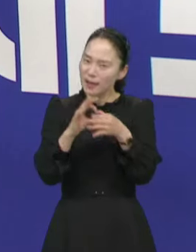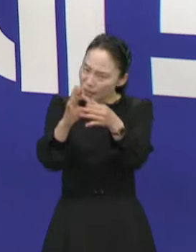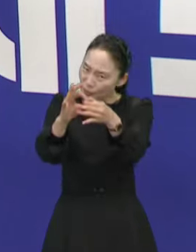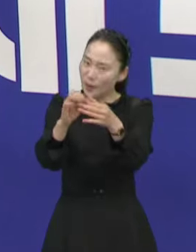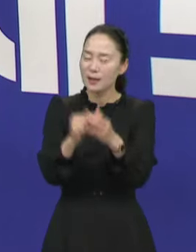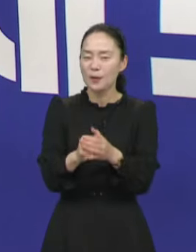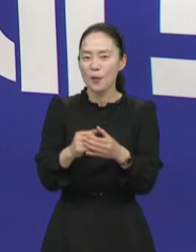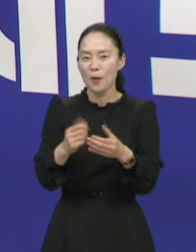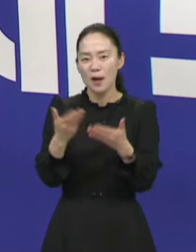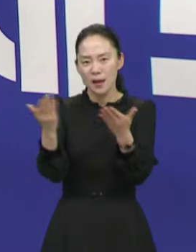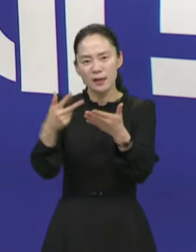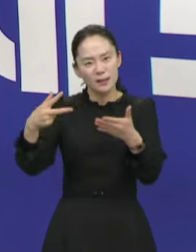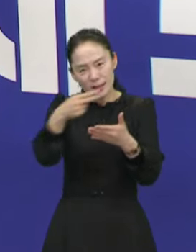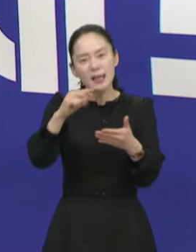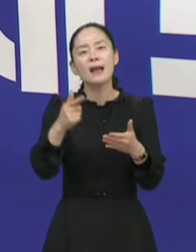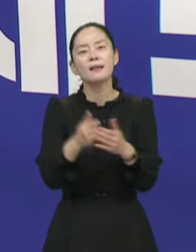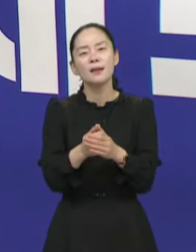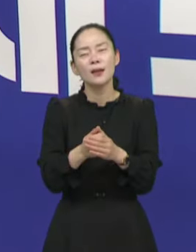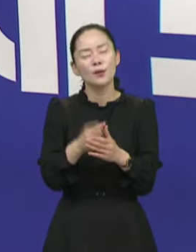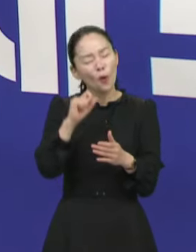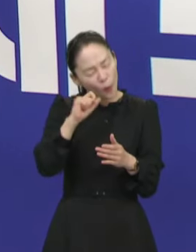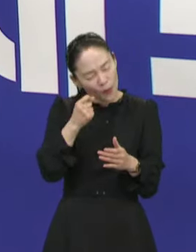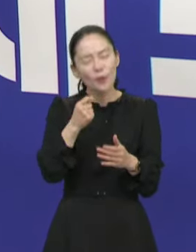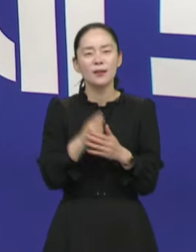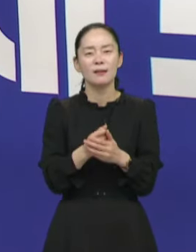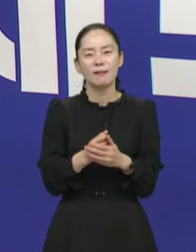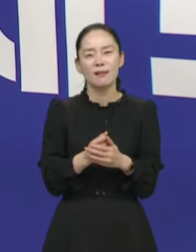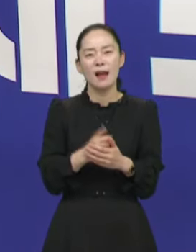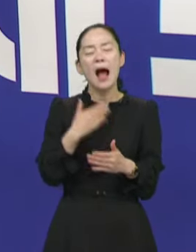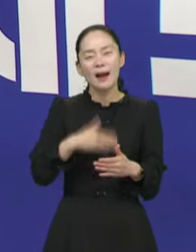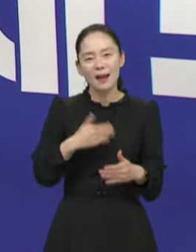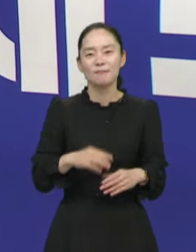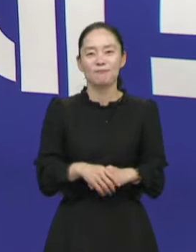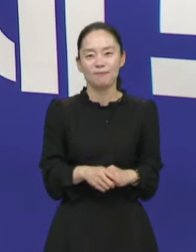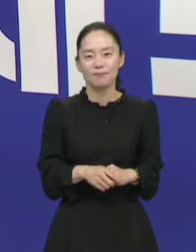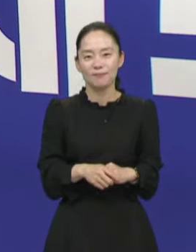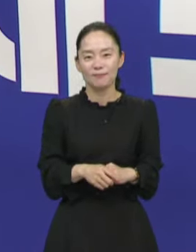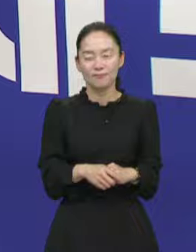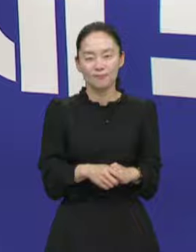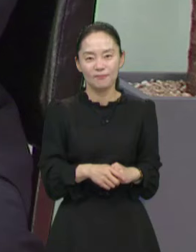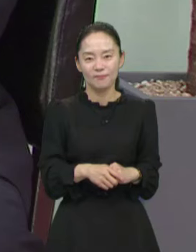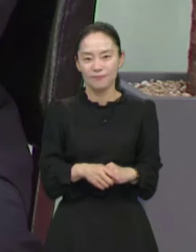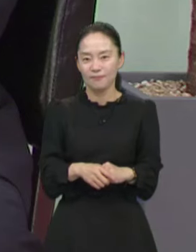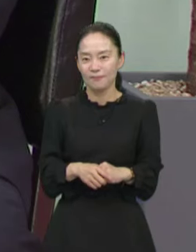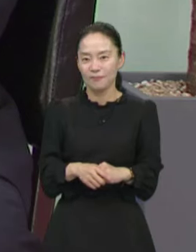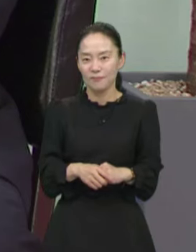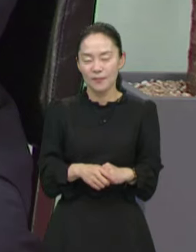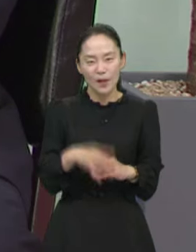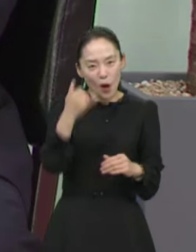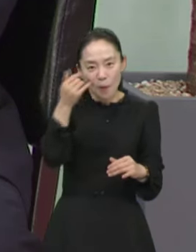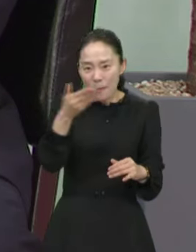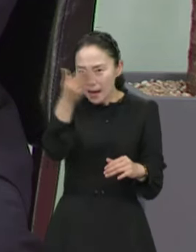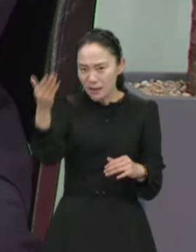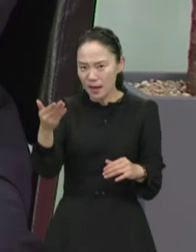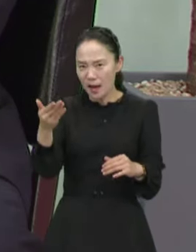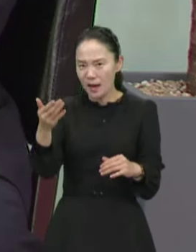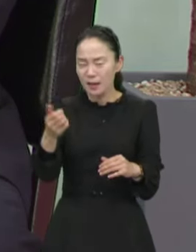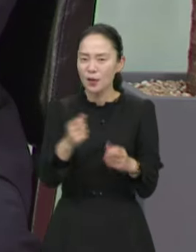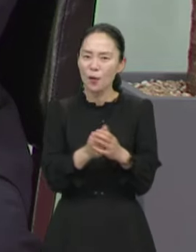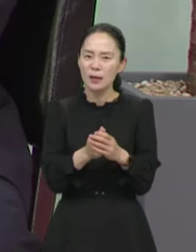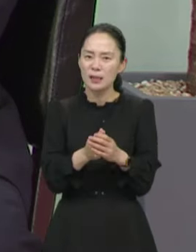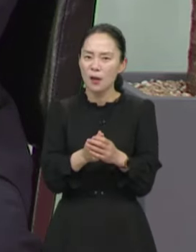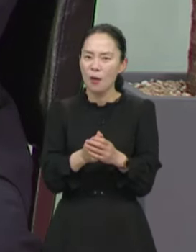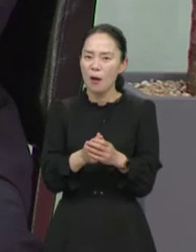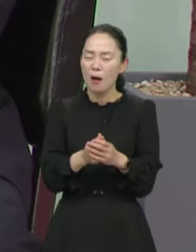단절하지 않고 일을 하는게 얼마나 어려운 일인지 너무 잘 이해하고 있습니다 그래서 엄마들의 경력 단절되지 않으면서